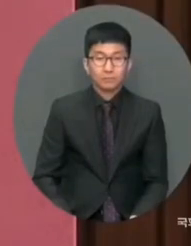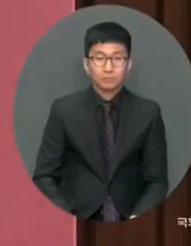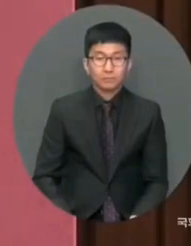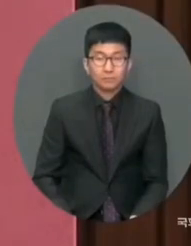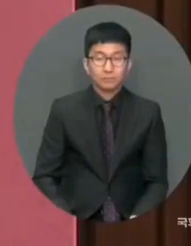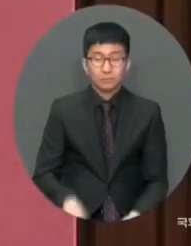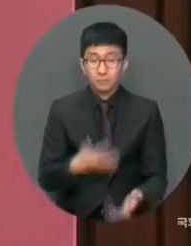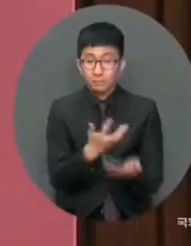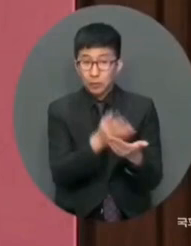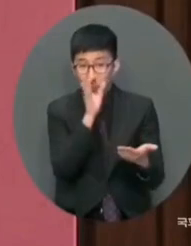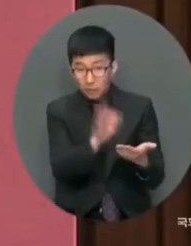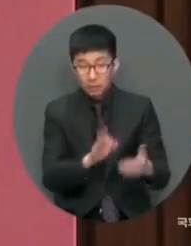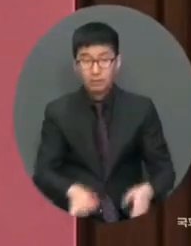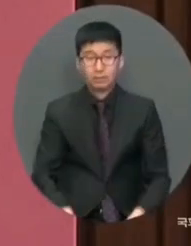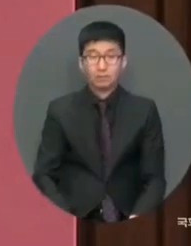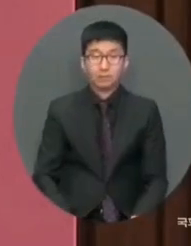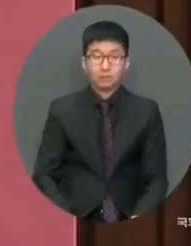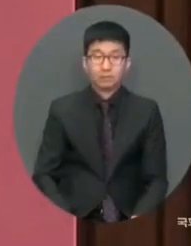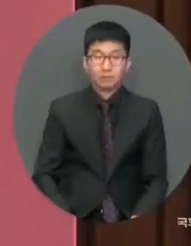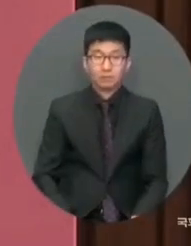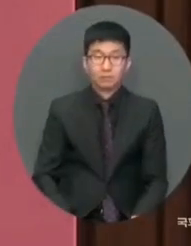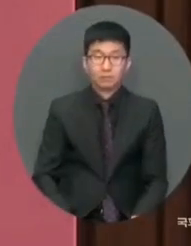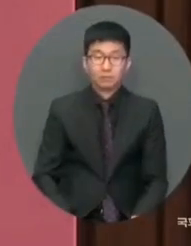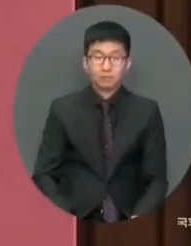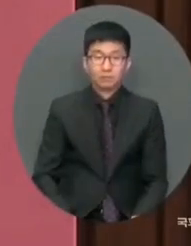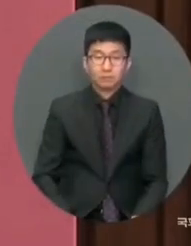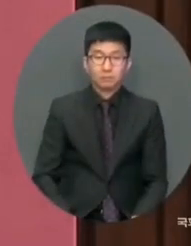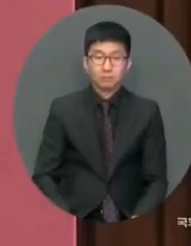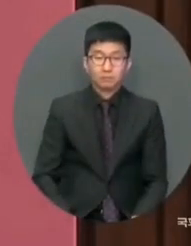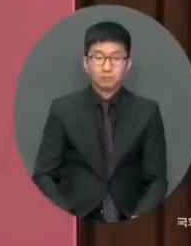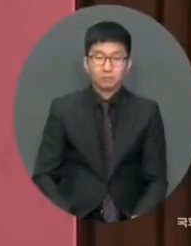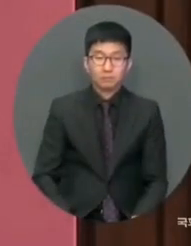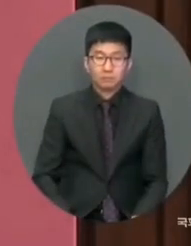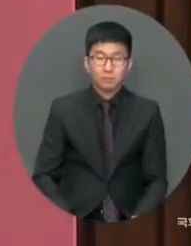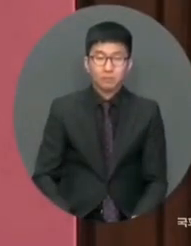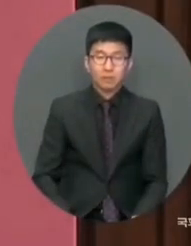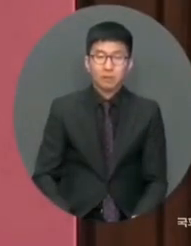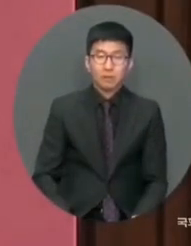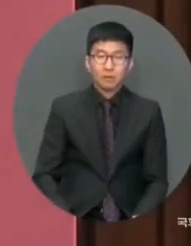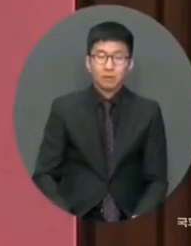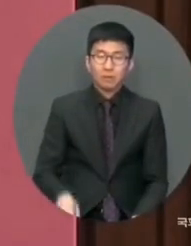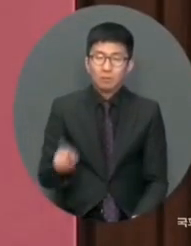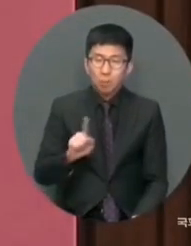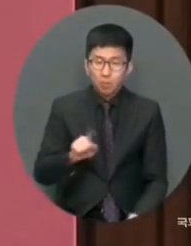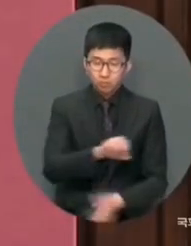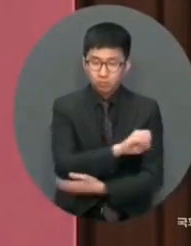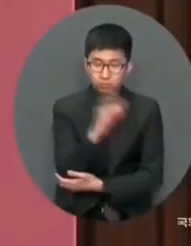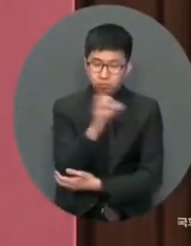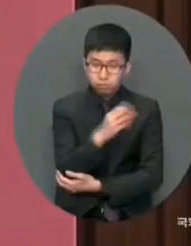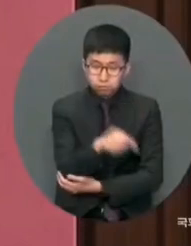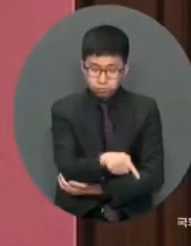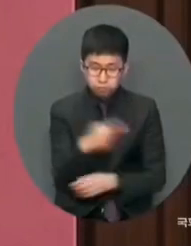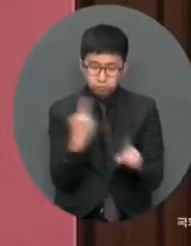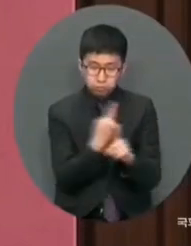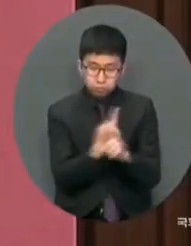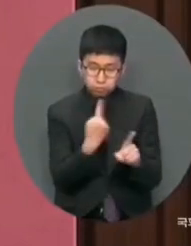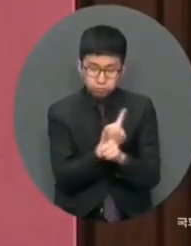그 자료를 보시면 계도활동 강화 필요라는 게 있습니다. 언론이 계도의